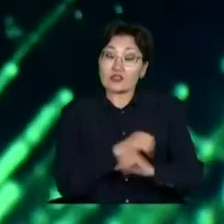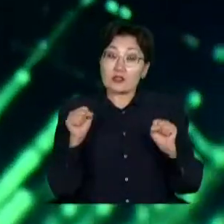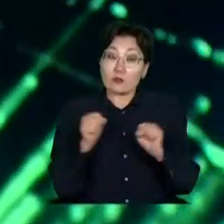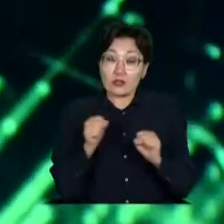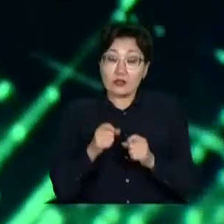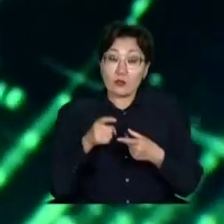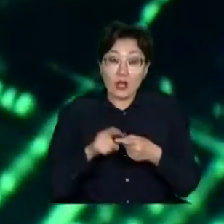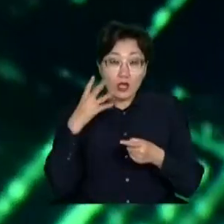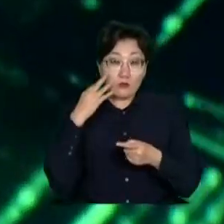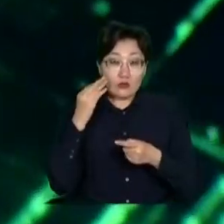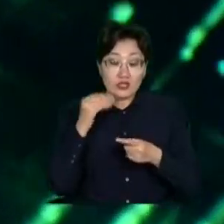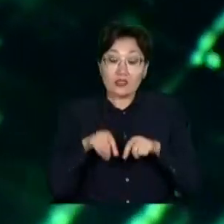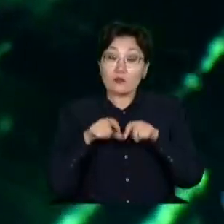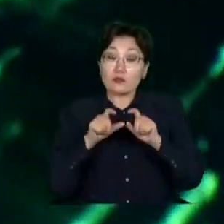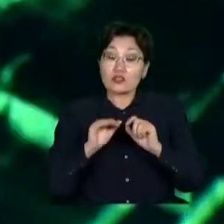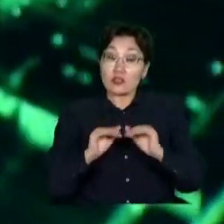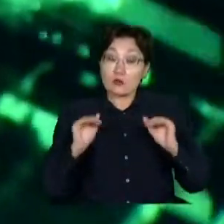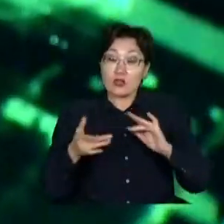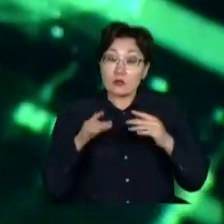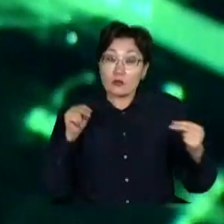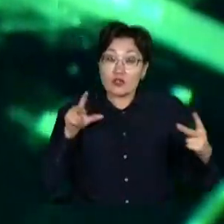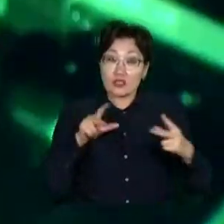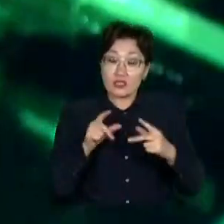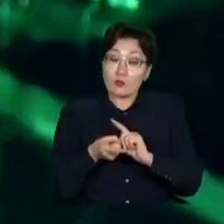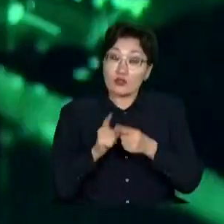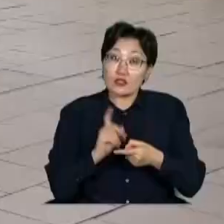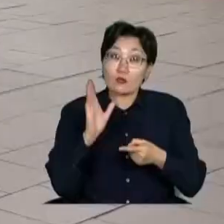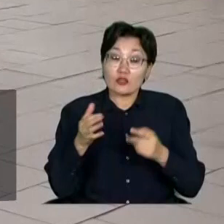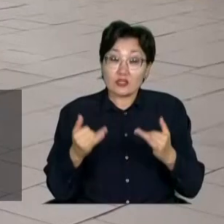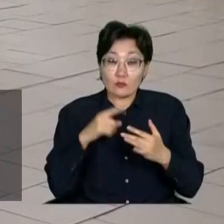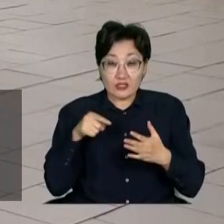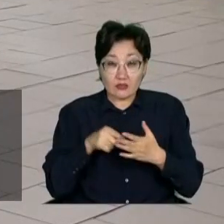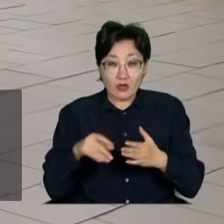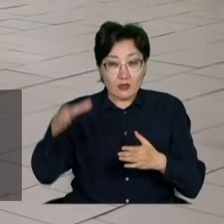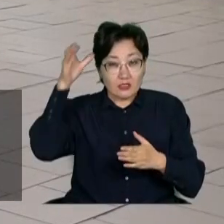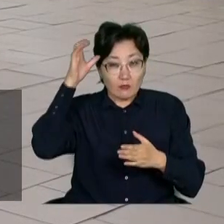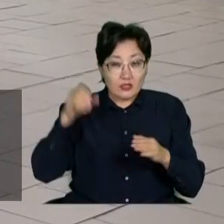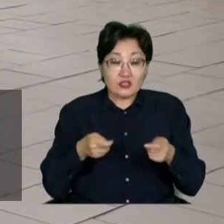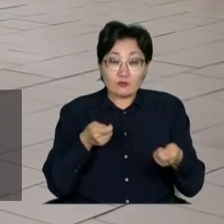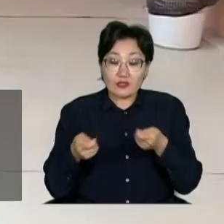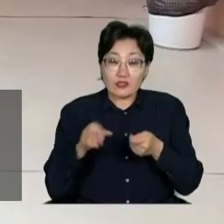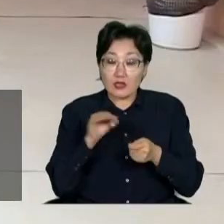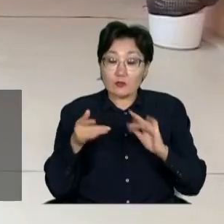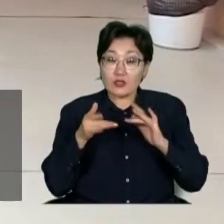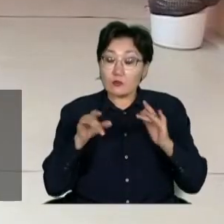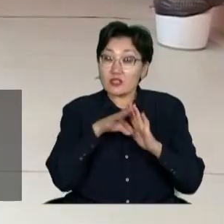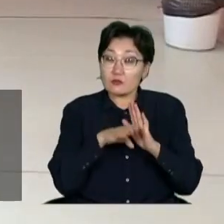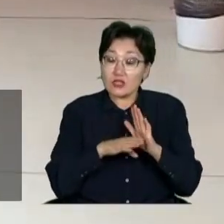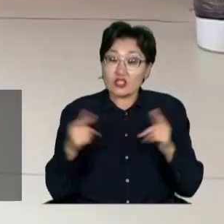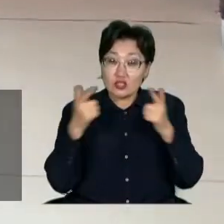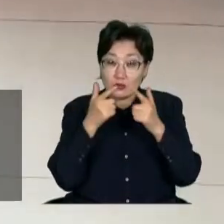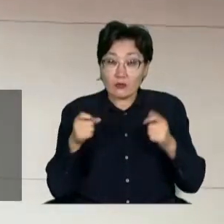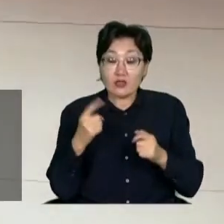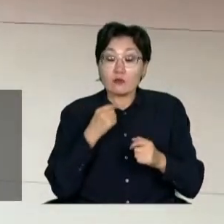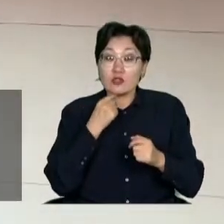байланысты алматылық оқушыларда қашықтан оқуға көшет. Бұл туралы қалалық білім басқармасының ресми сайтында жарияланды.